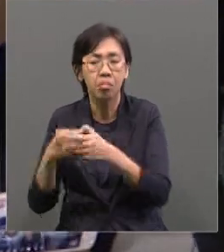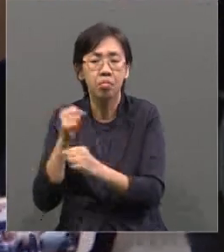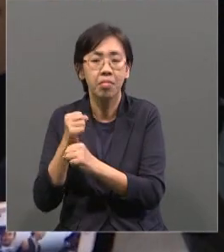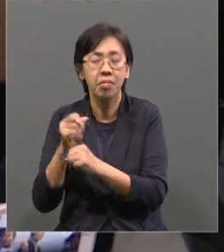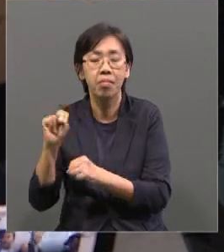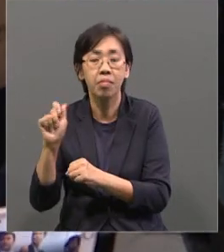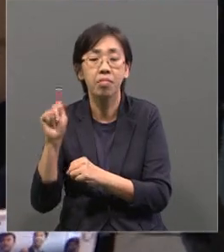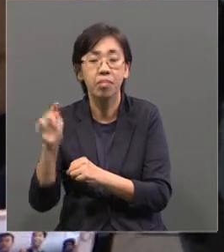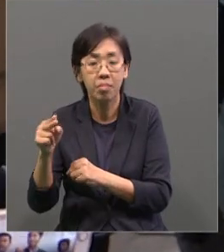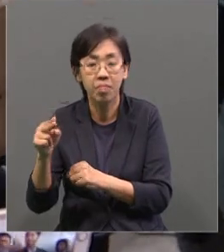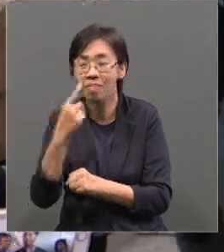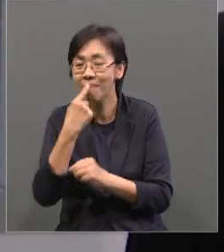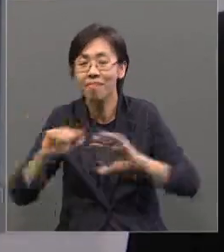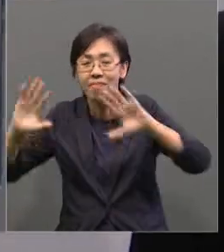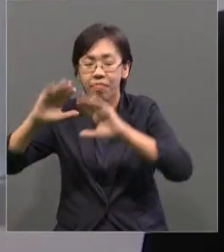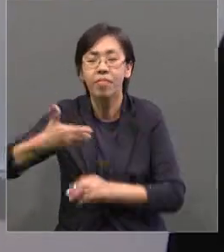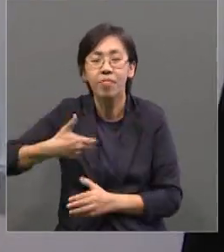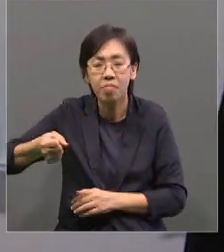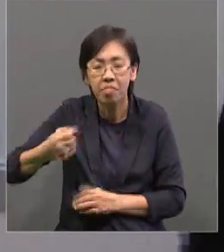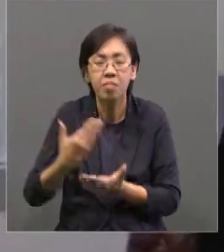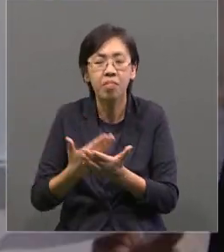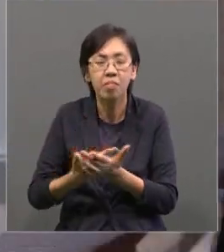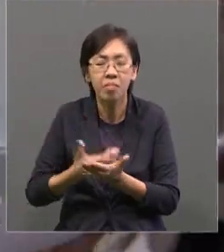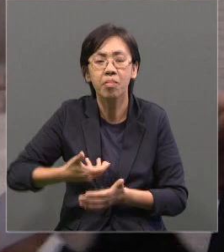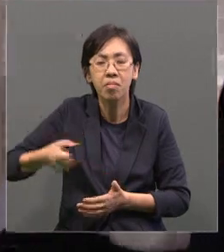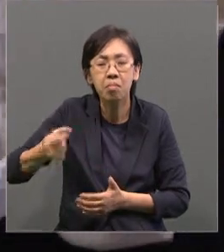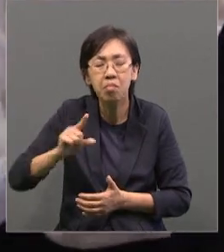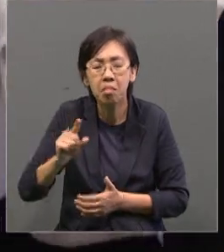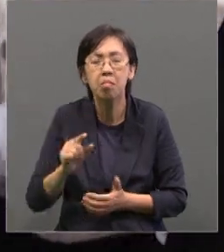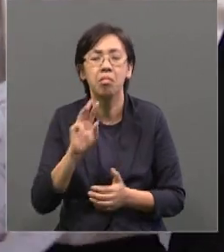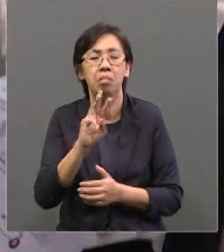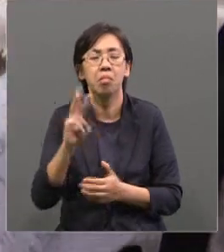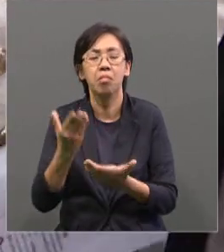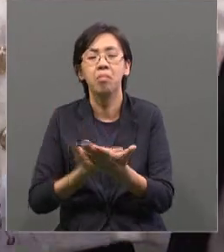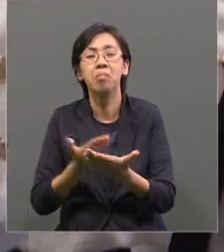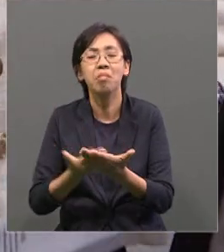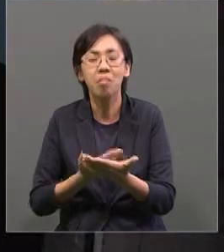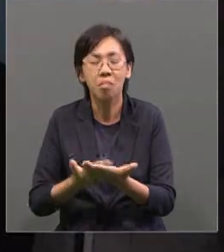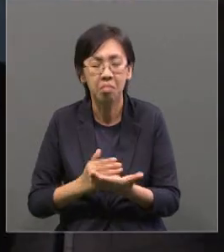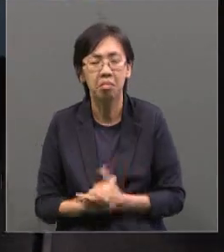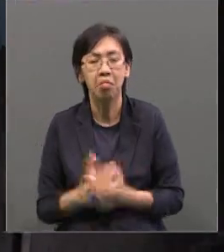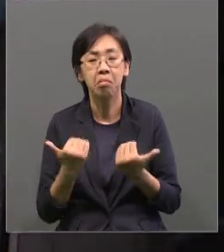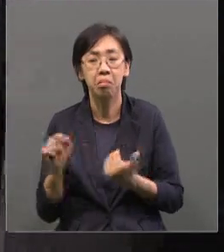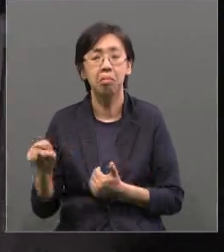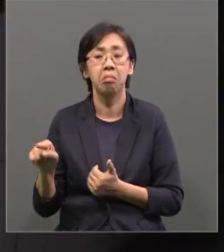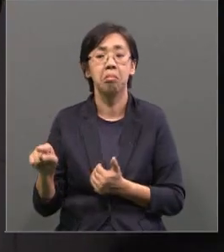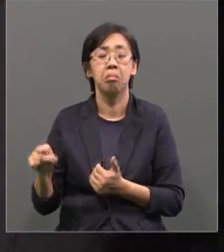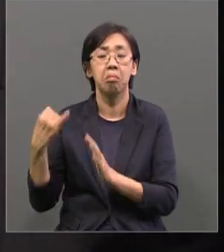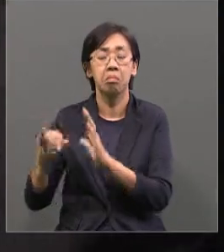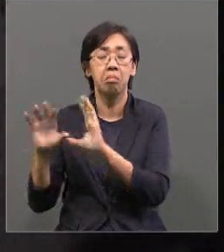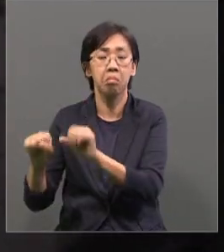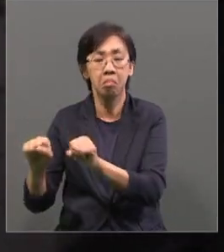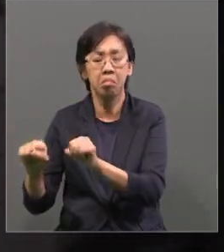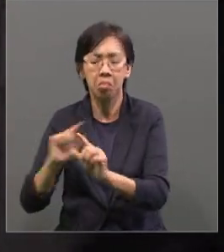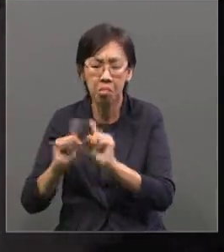ภายหลังเพื่อเสนอแนวทางขอยืมเงินกู้ลงทุนหวยออนไลน์แต่เมื่อมีคดีแล้วก็ทางคุณน็อตถูกแจ้งข้อกล่าวหาก็